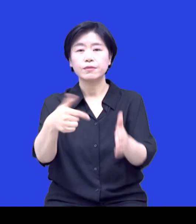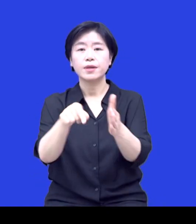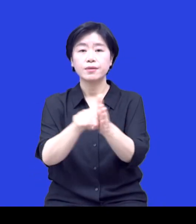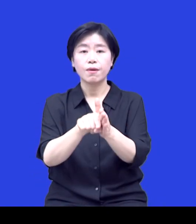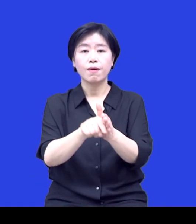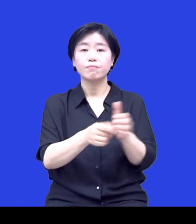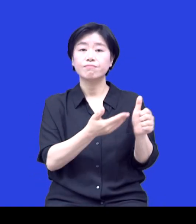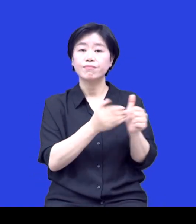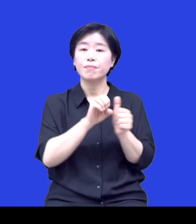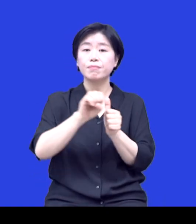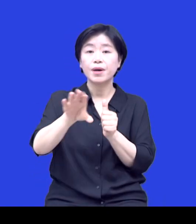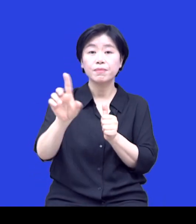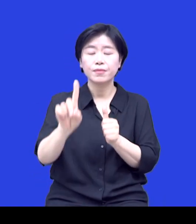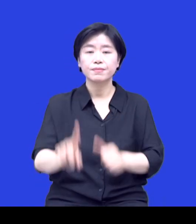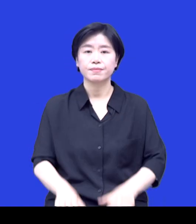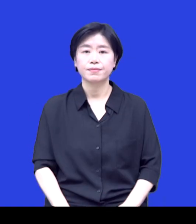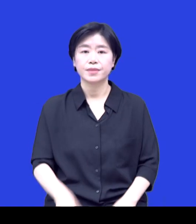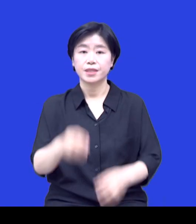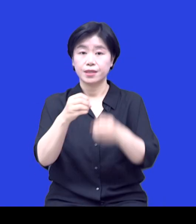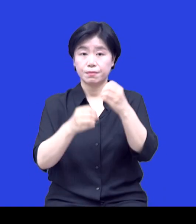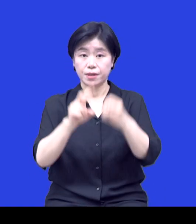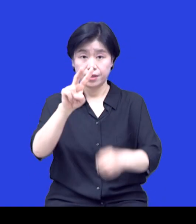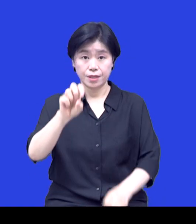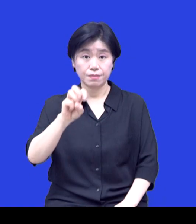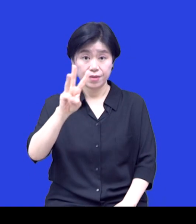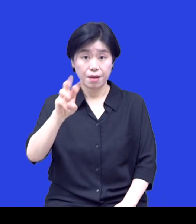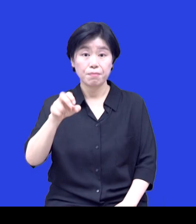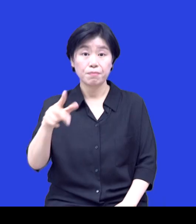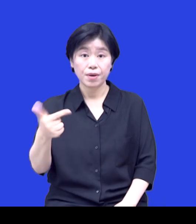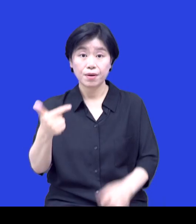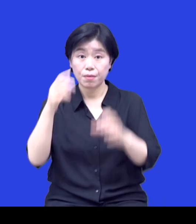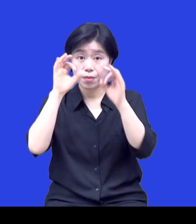어떤 메시지를 전하고 싶으세요? 시편 23편에